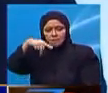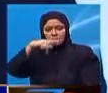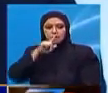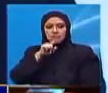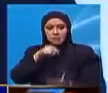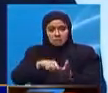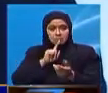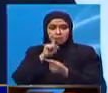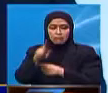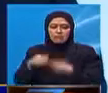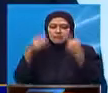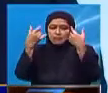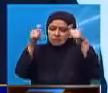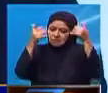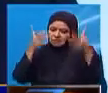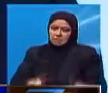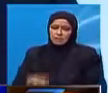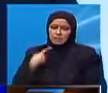boleh meletakkan